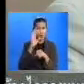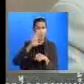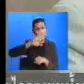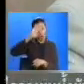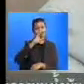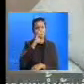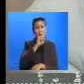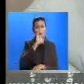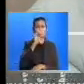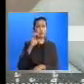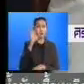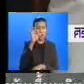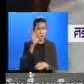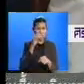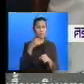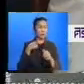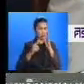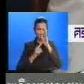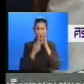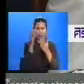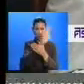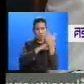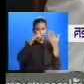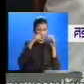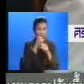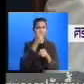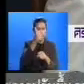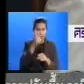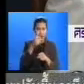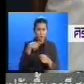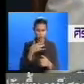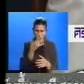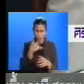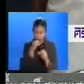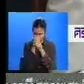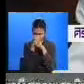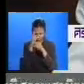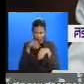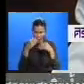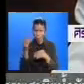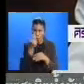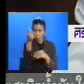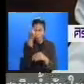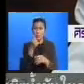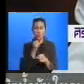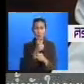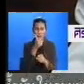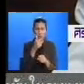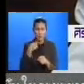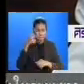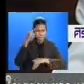พันธุ์ใหม่ 2009ได้เป็นครั้งแรกของประเทศไทยซึ่งจะนำไปสู่การวินิจฉัยโรคที่เร็วขึ้นและนำไปสู่การพัฒนา